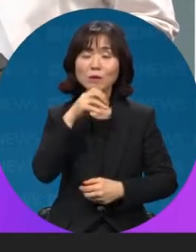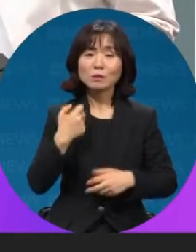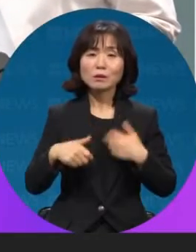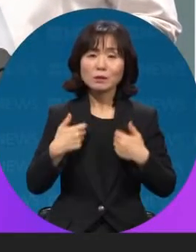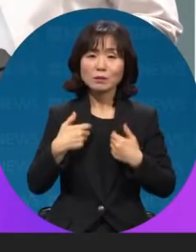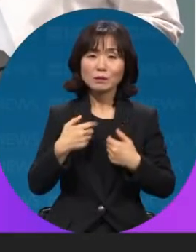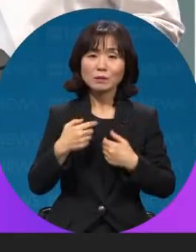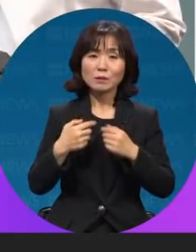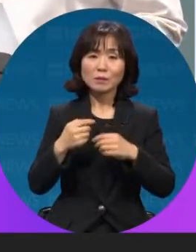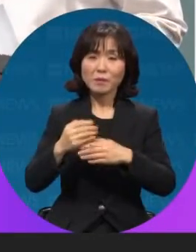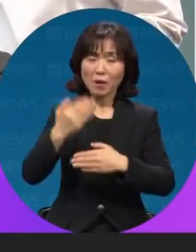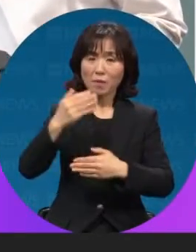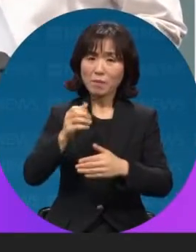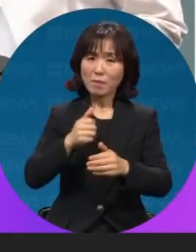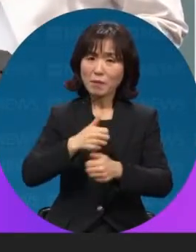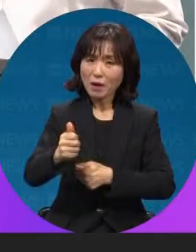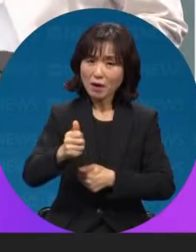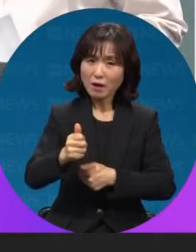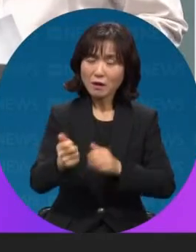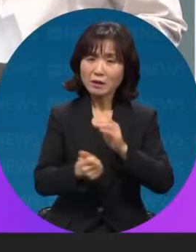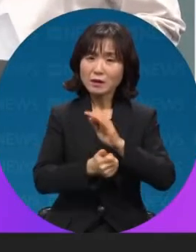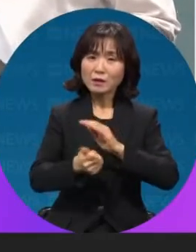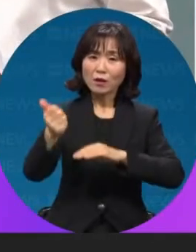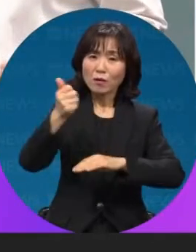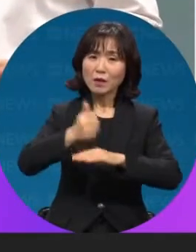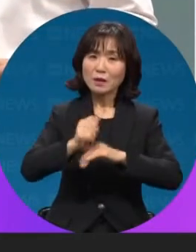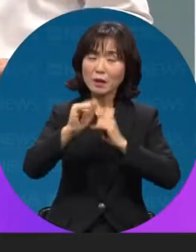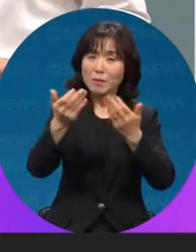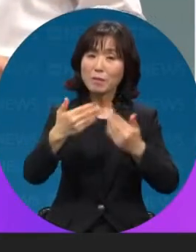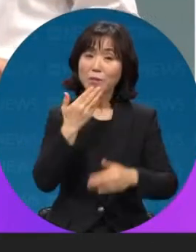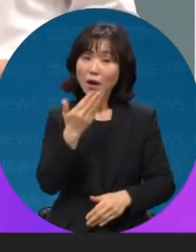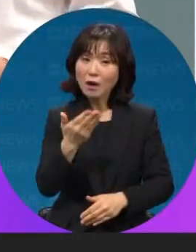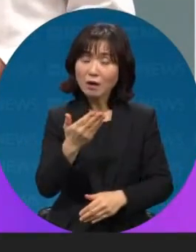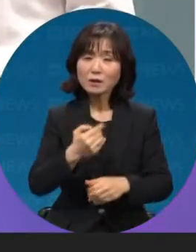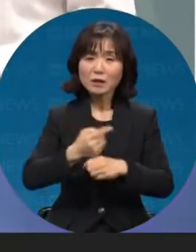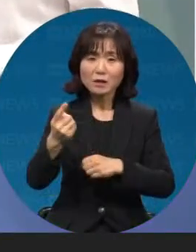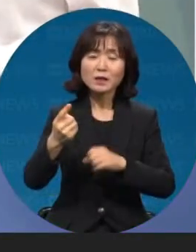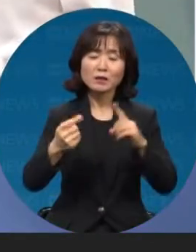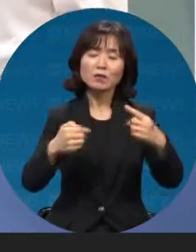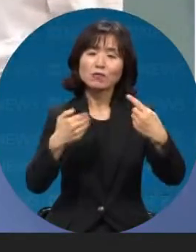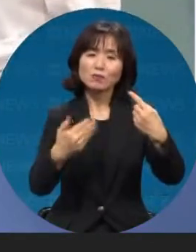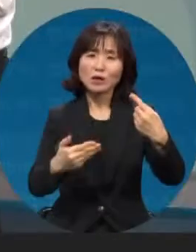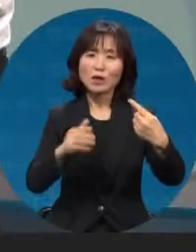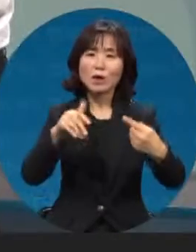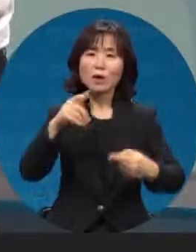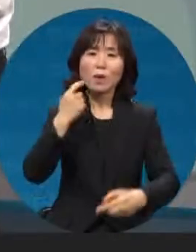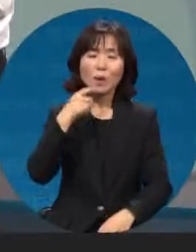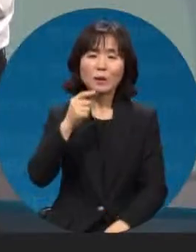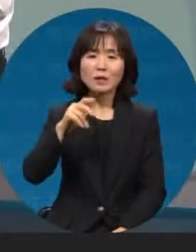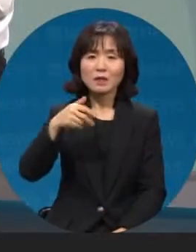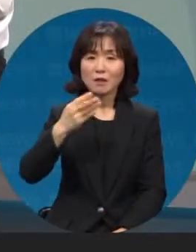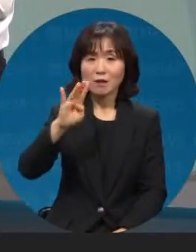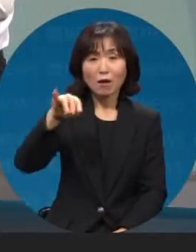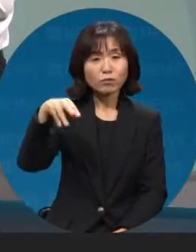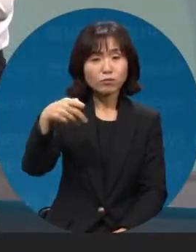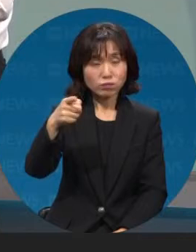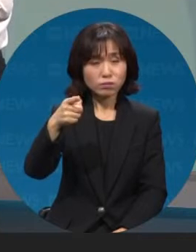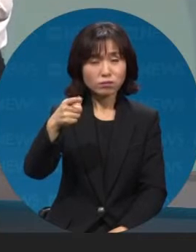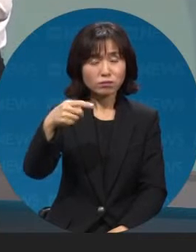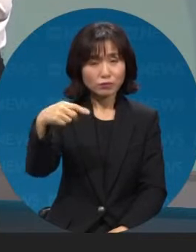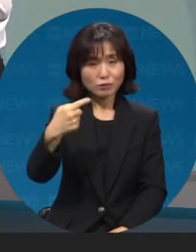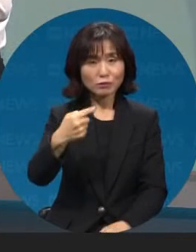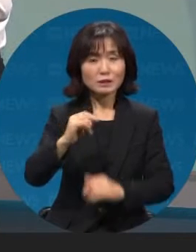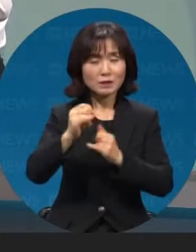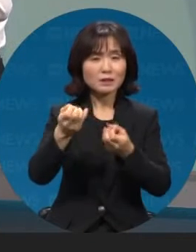성과를 거둘 수 있을지 는 내년 1월 굴 골든글로브 시상식에서 확인할 수가 있습니다 그러마 오징어 게임